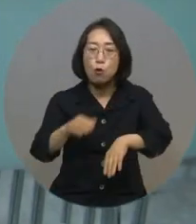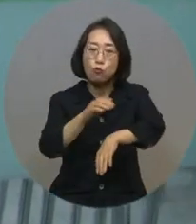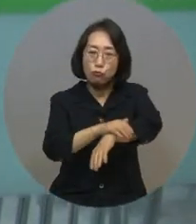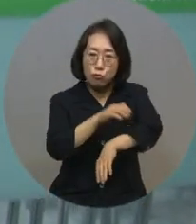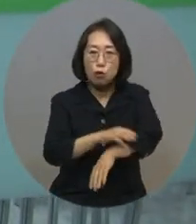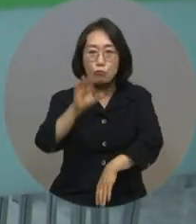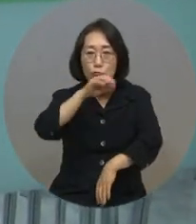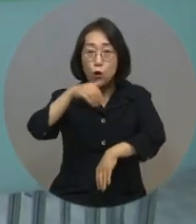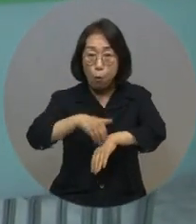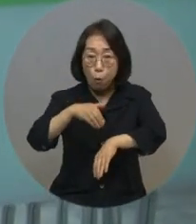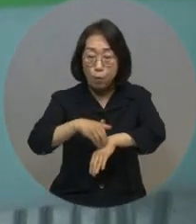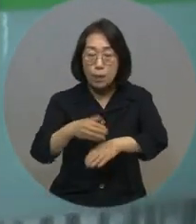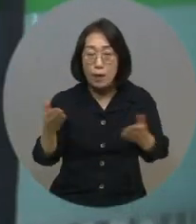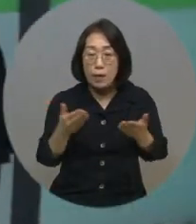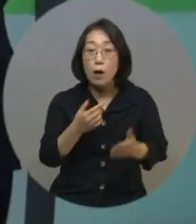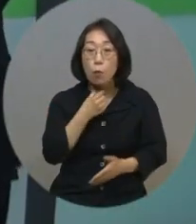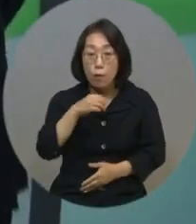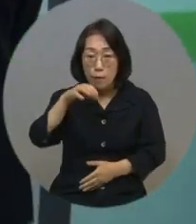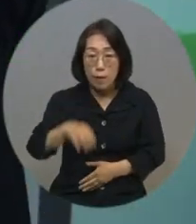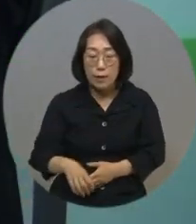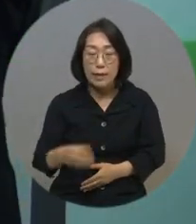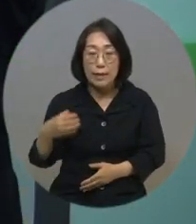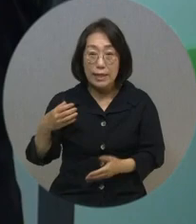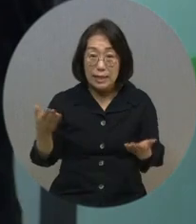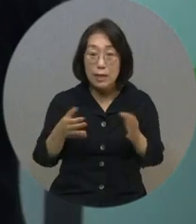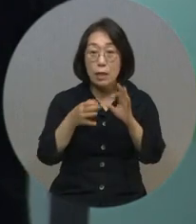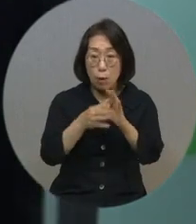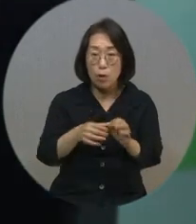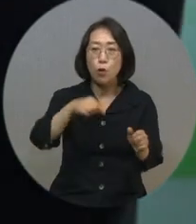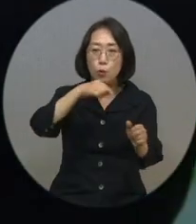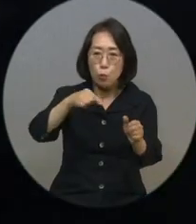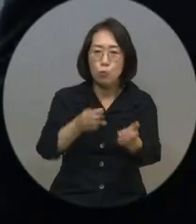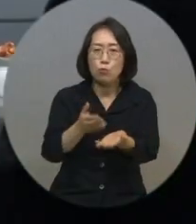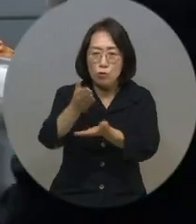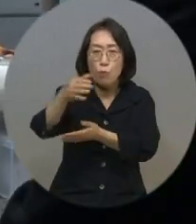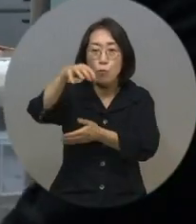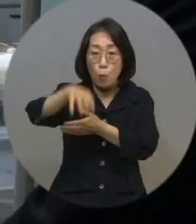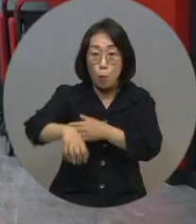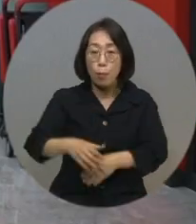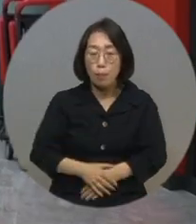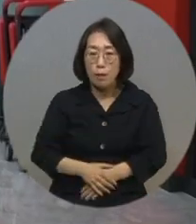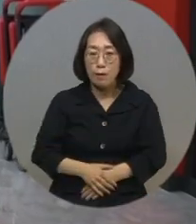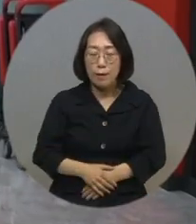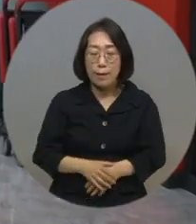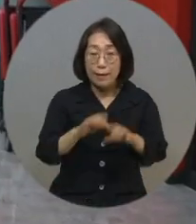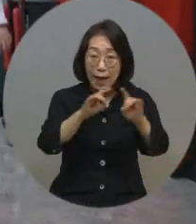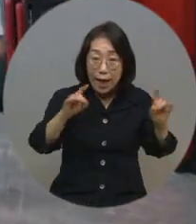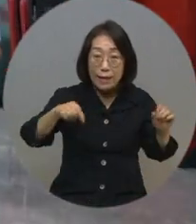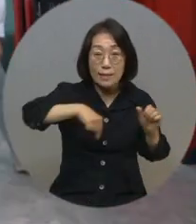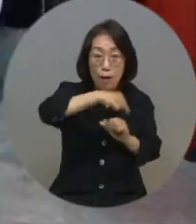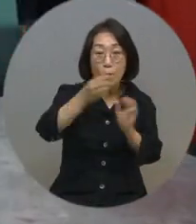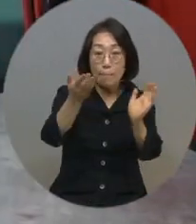일하고자 하는 당사자의 직무 관련 훈련을 전문적으로 교육하는 곳으로 발달장애인 개인별